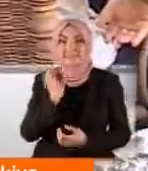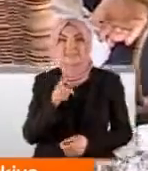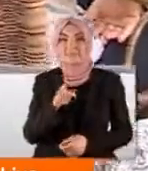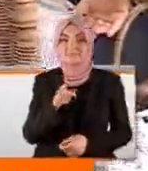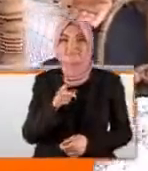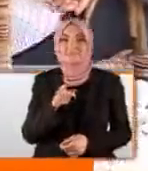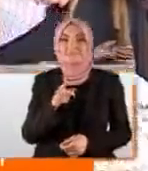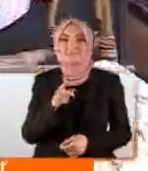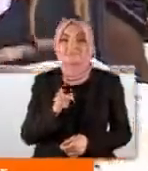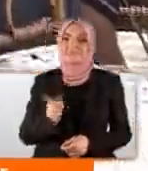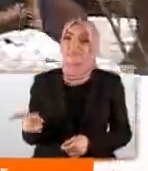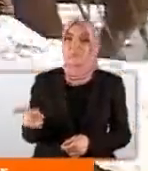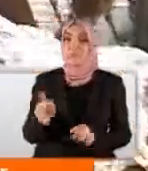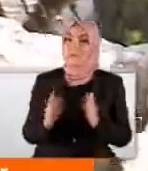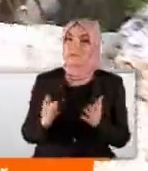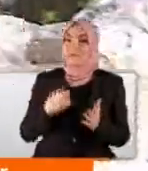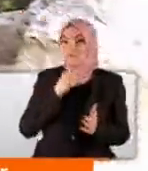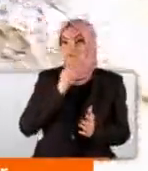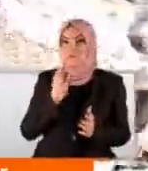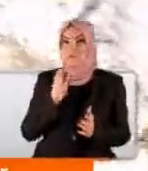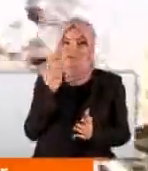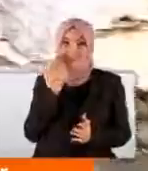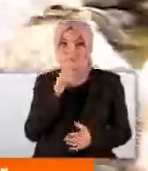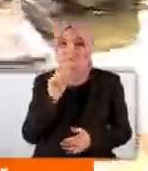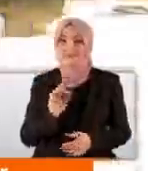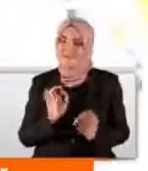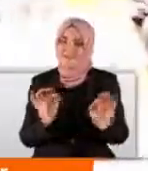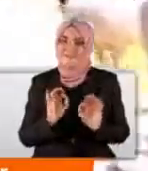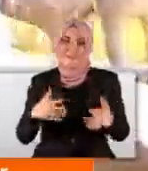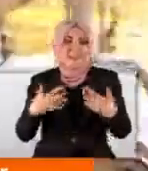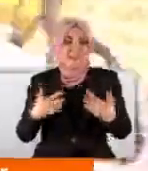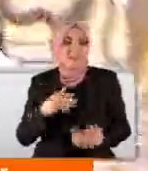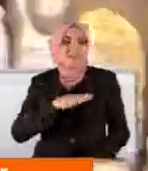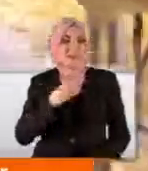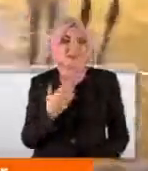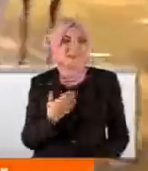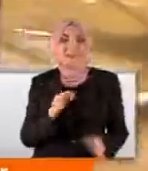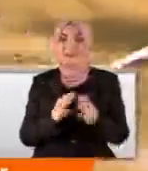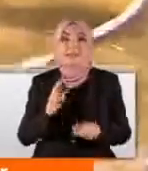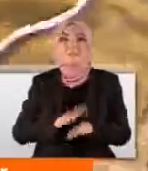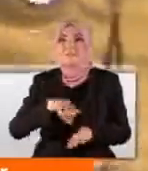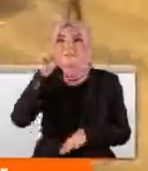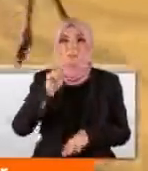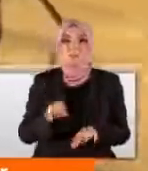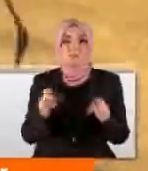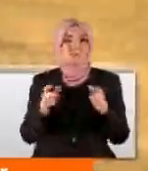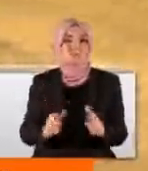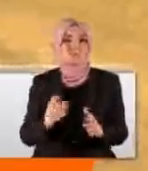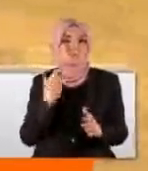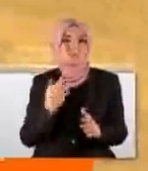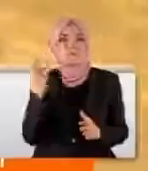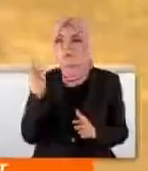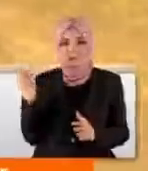Ada herhalde, bilmiyorum. Keyifli mi? Evet, eğlenceli. Neler yapıyorsunuz burada bugün? Birazcık dolaştık. Az önce